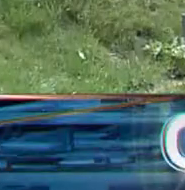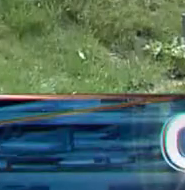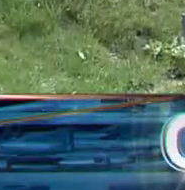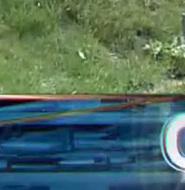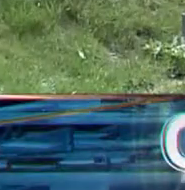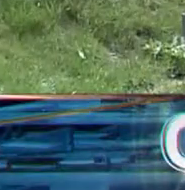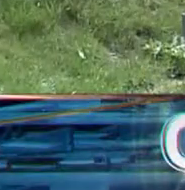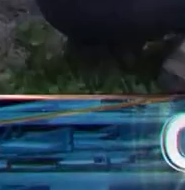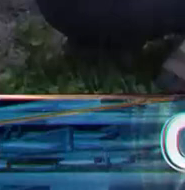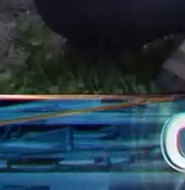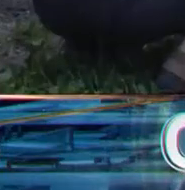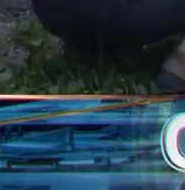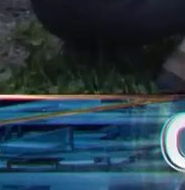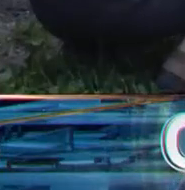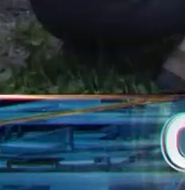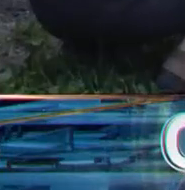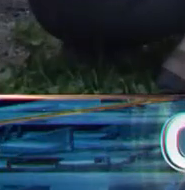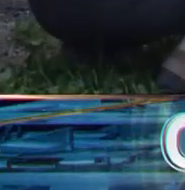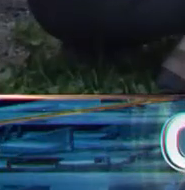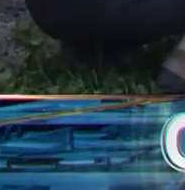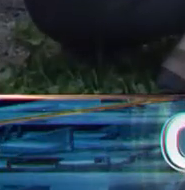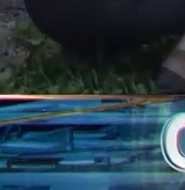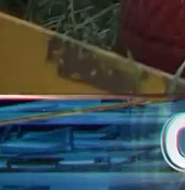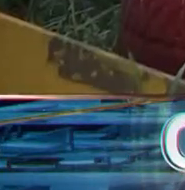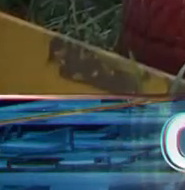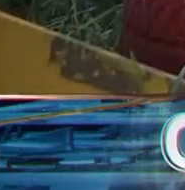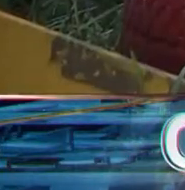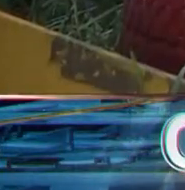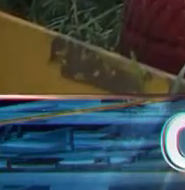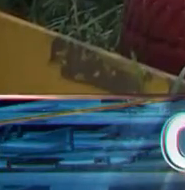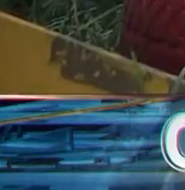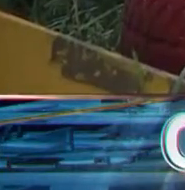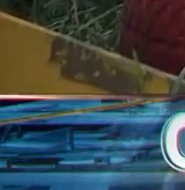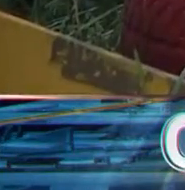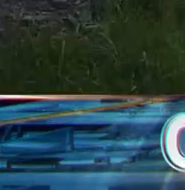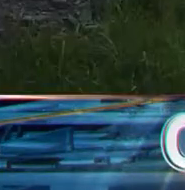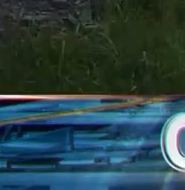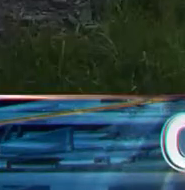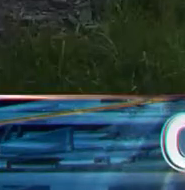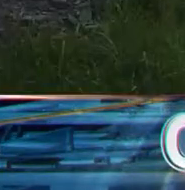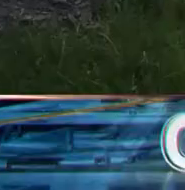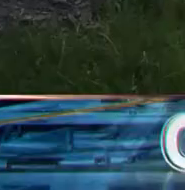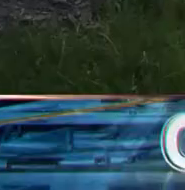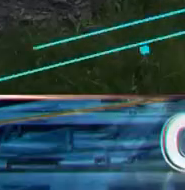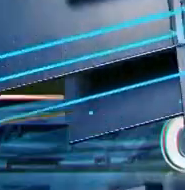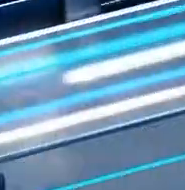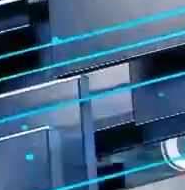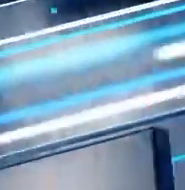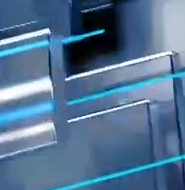Пока под вопросом. Летние загородные лагеря планируют начать работу с 15 июня. При одном условии.